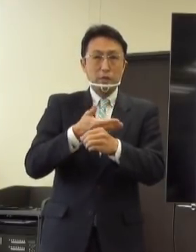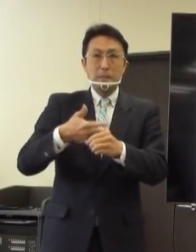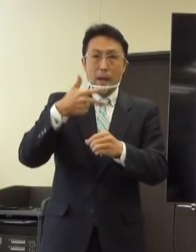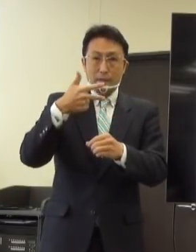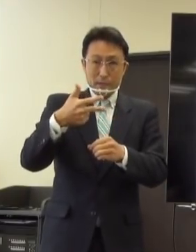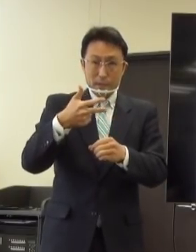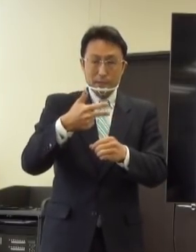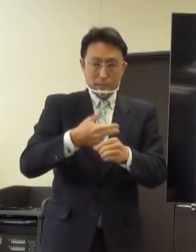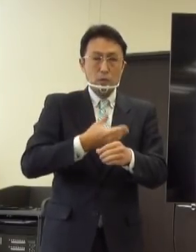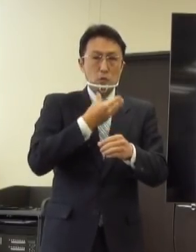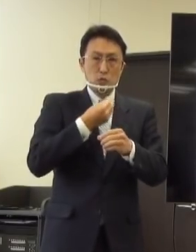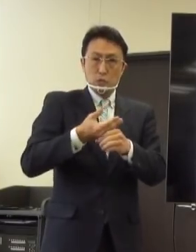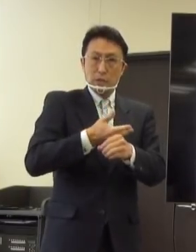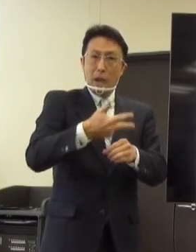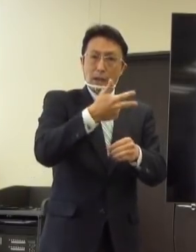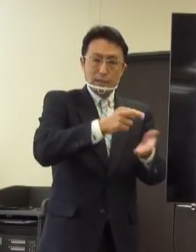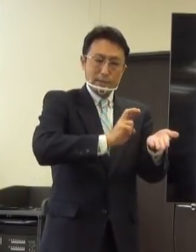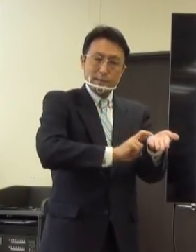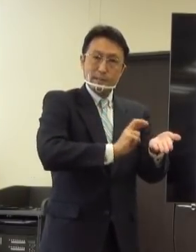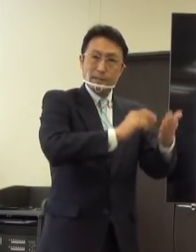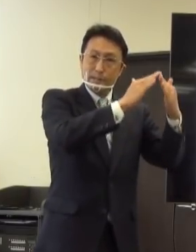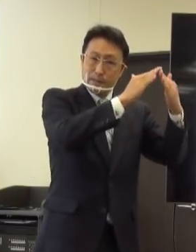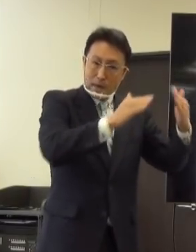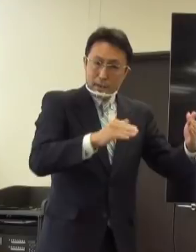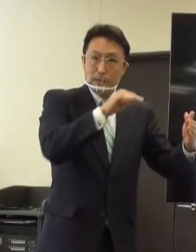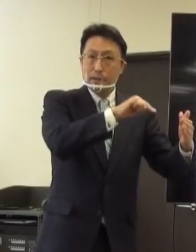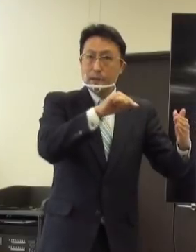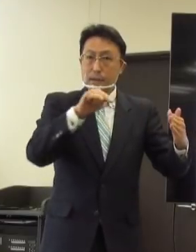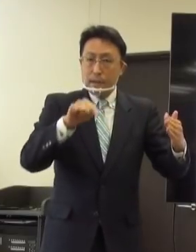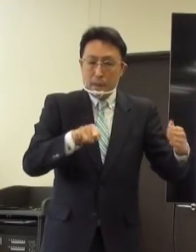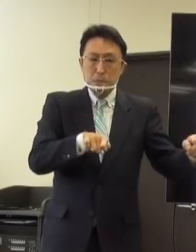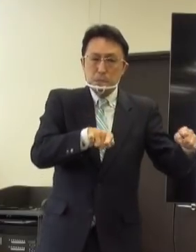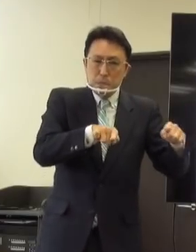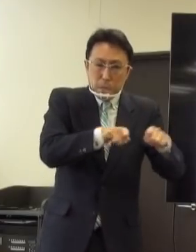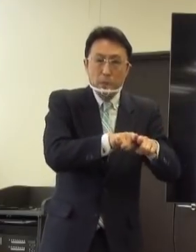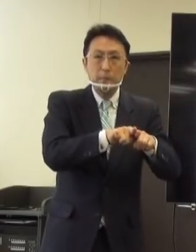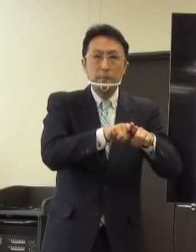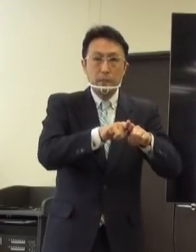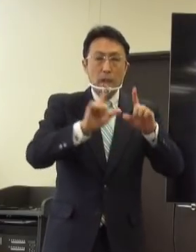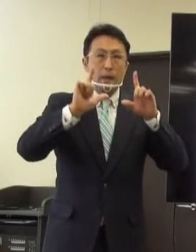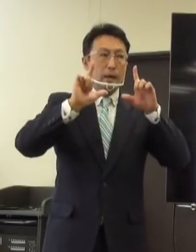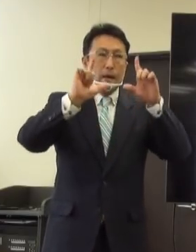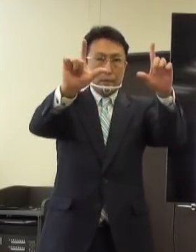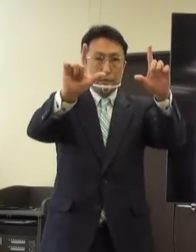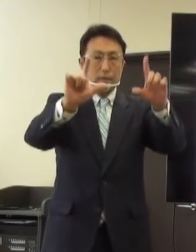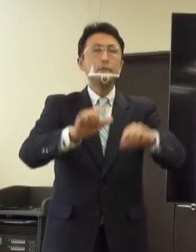からの、共同の、警報発令という形にさせていただきます。